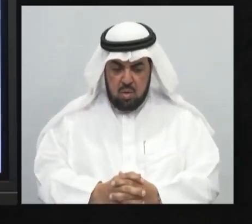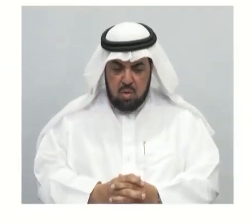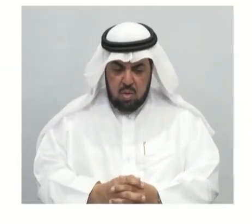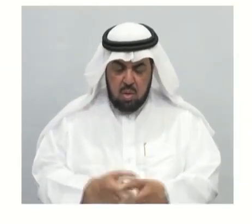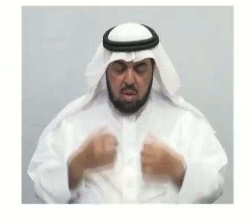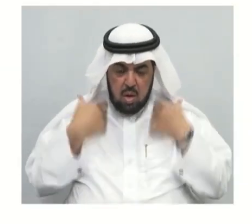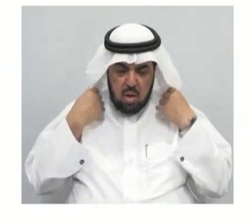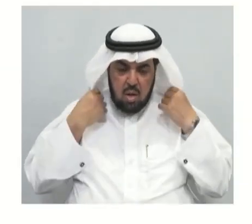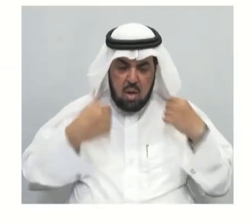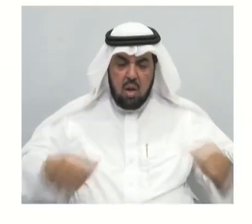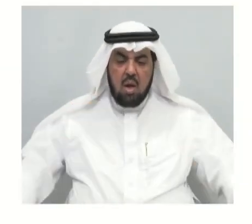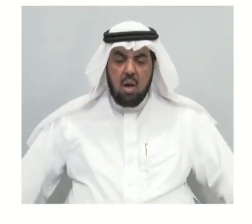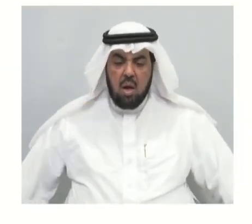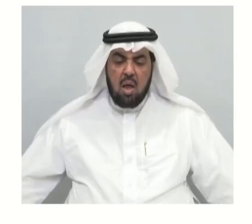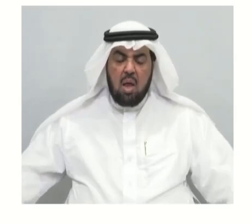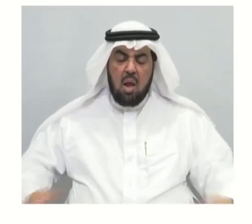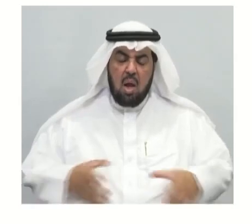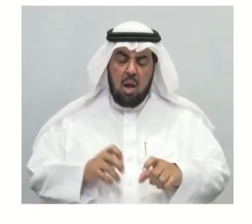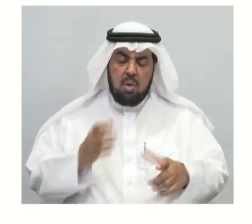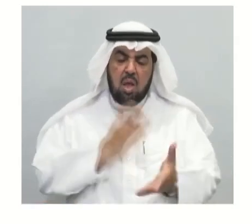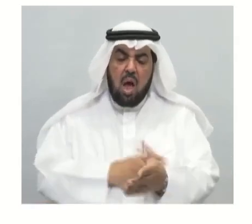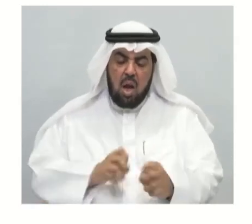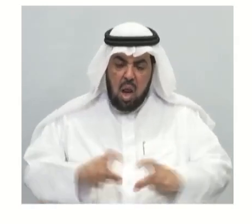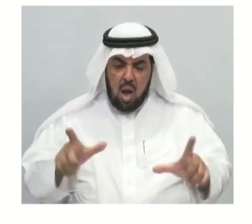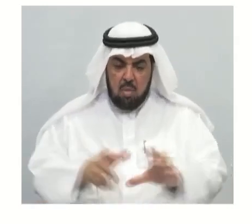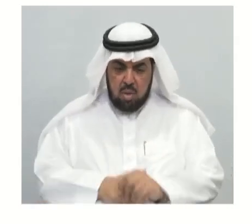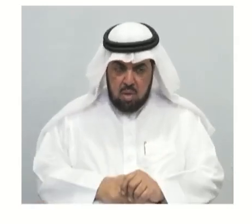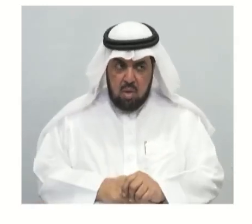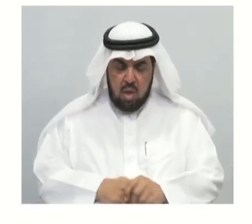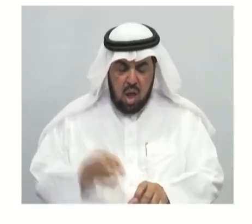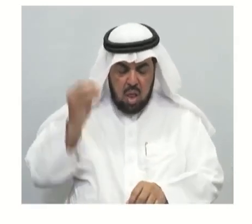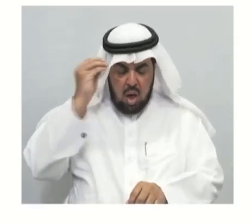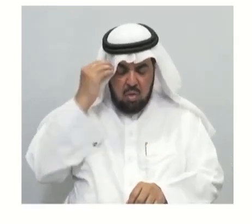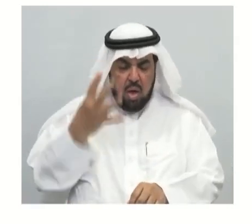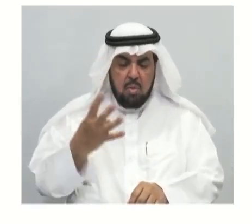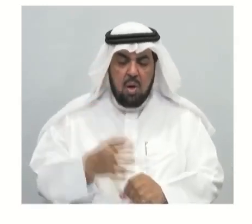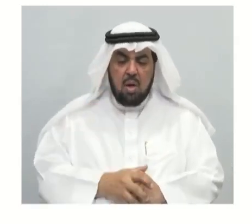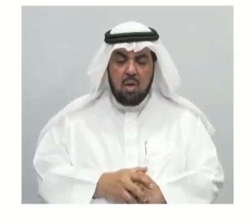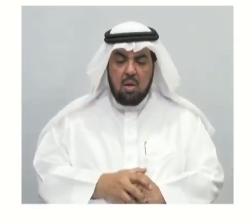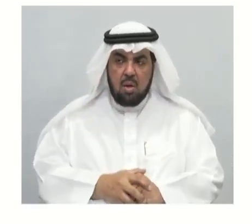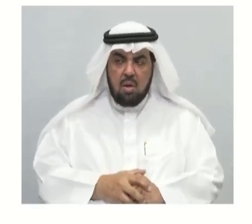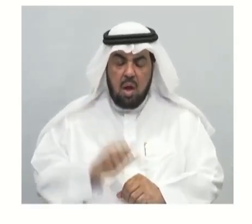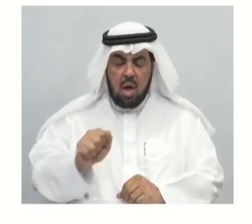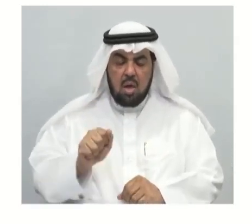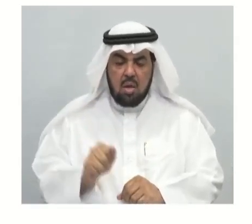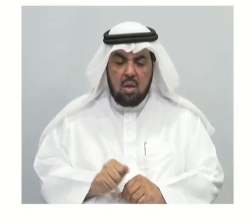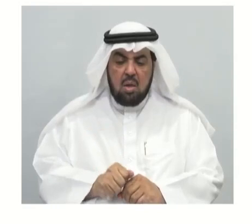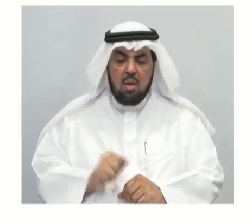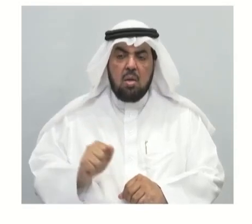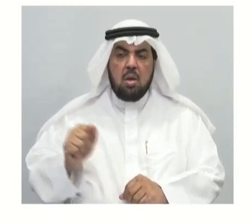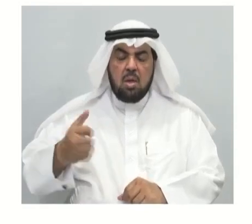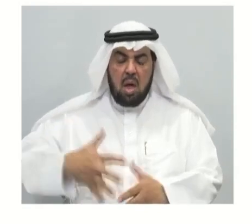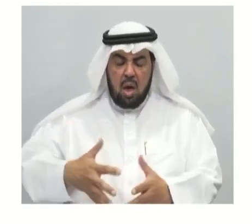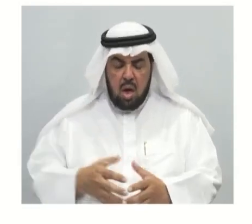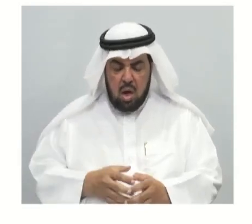نبدا بسم الله مع التقارير الاعلاميه اي التعريفات الاربع خاص بالتقارير